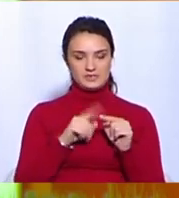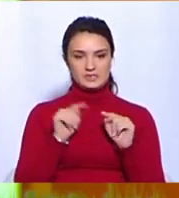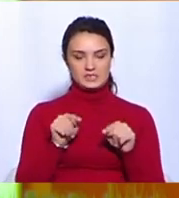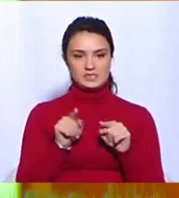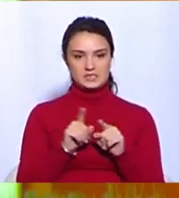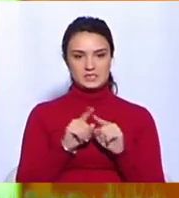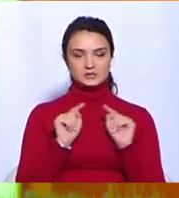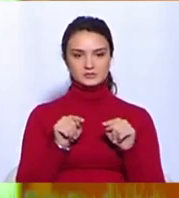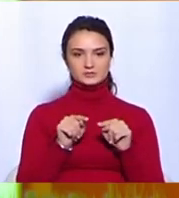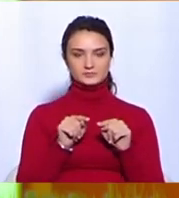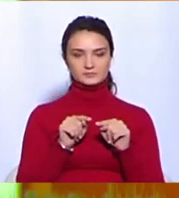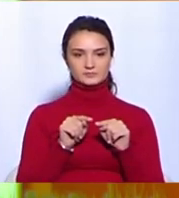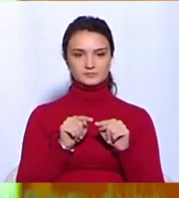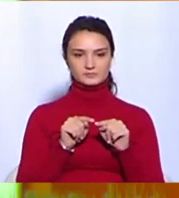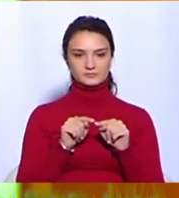ისეთი